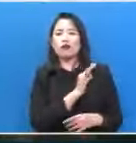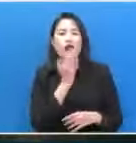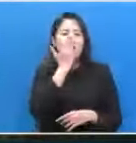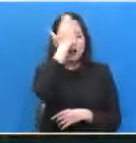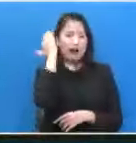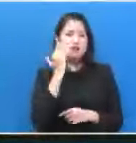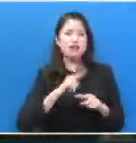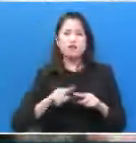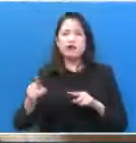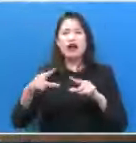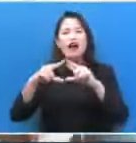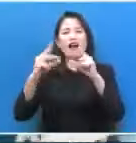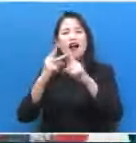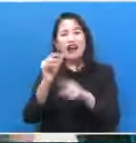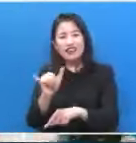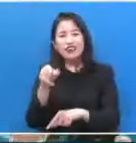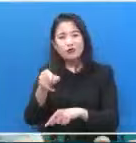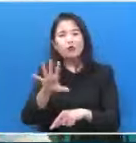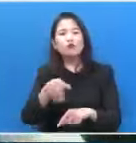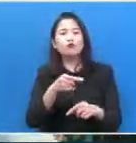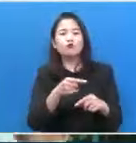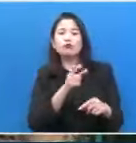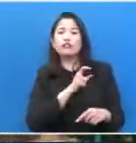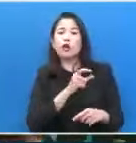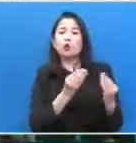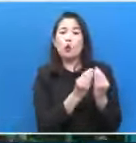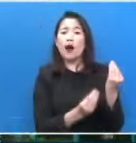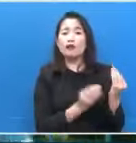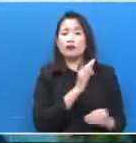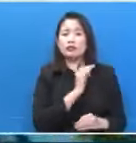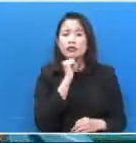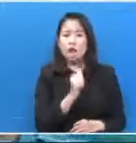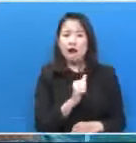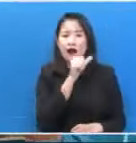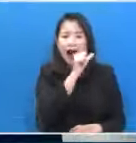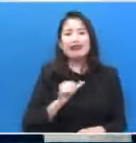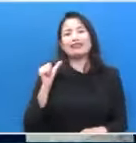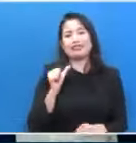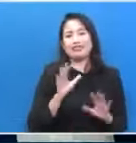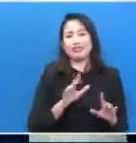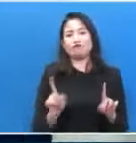Padahal AHY digadang-gadang jadi kandidat kuat bacawapres Anies Baswedan.